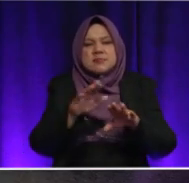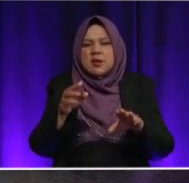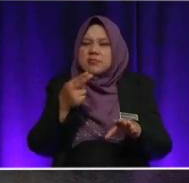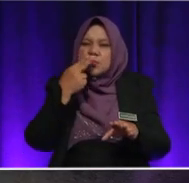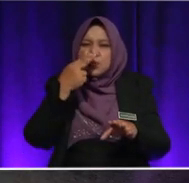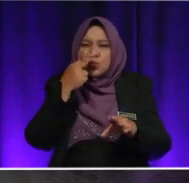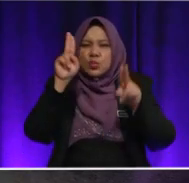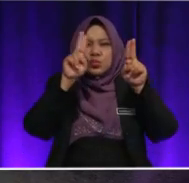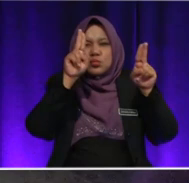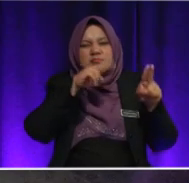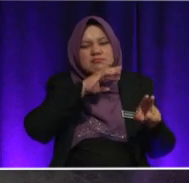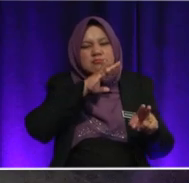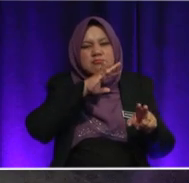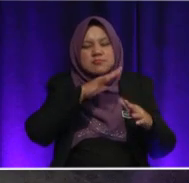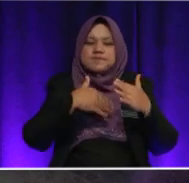tercemar